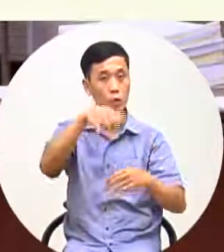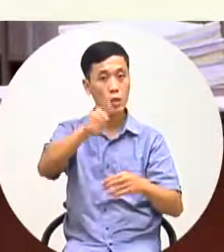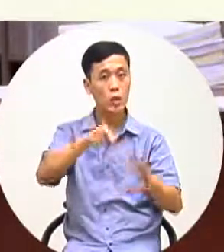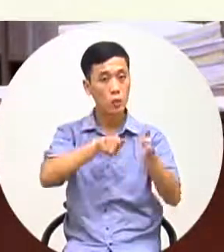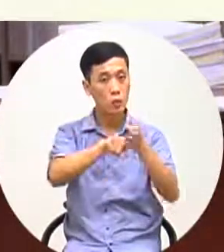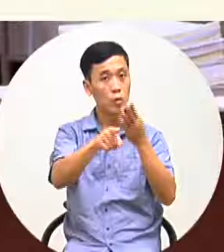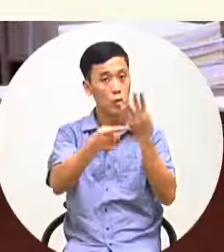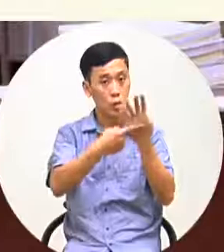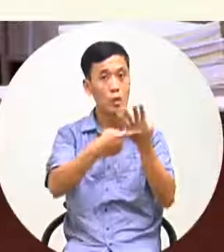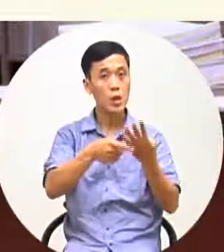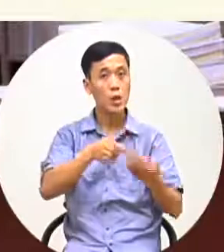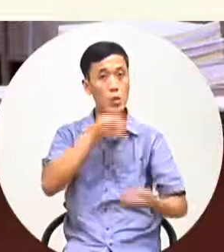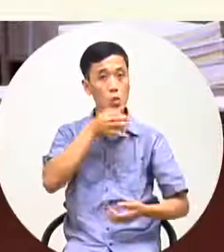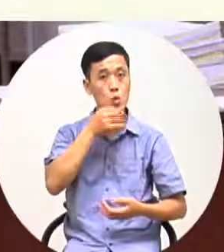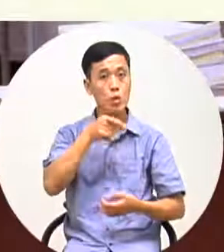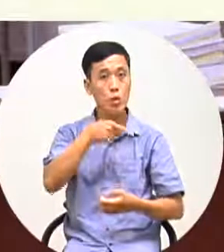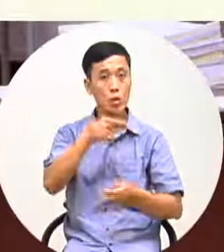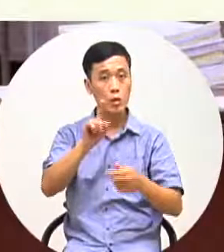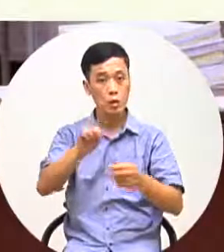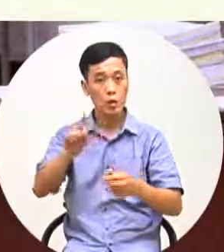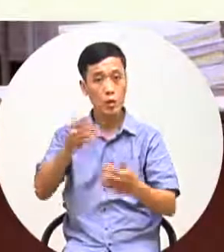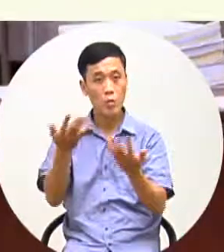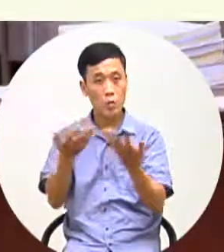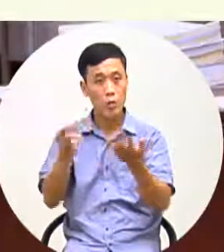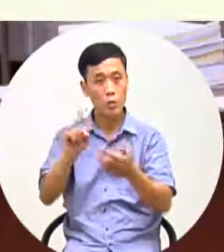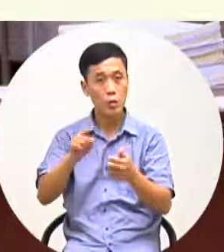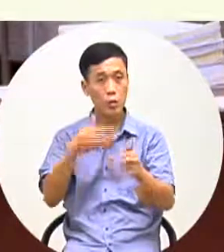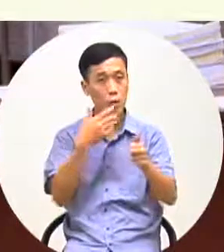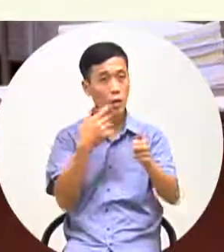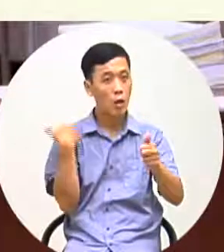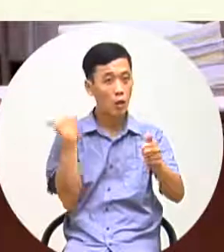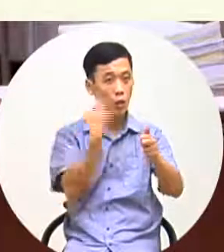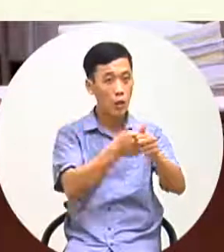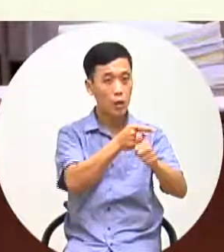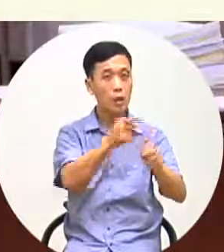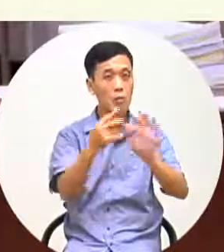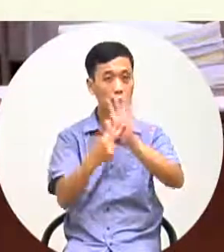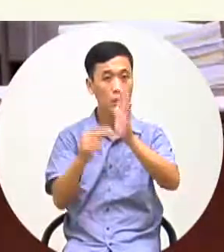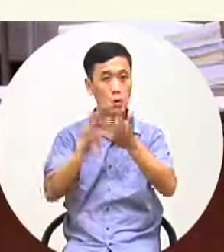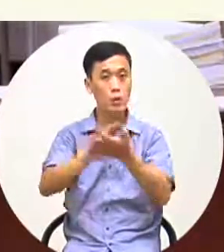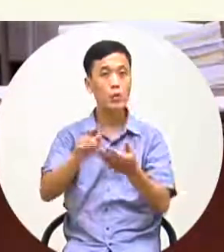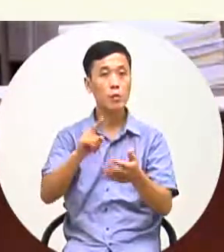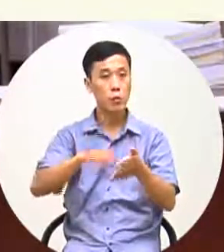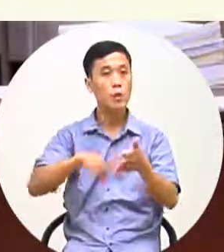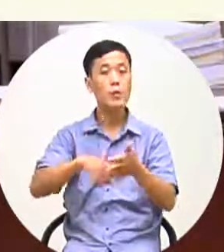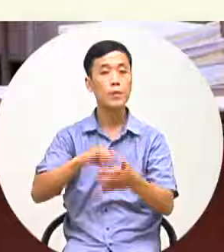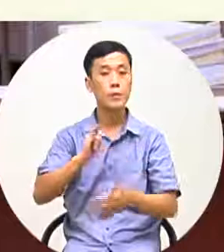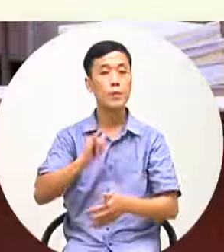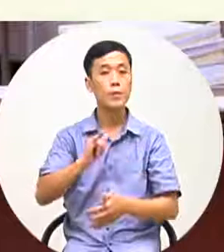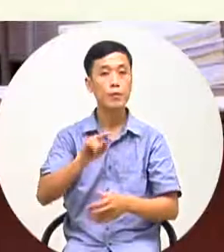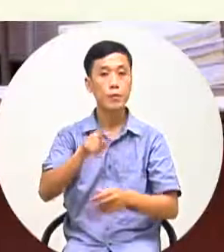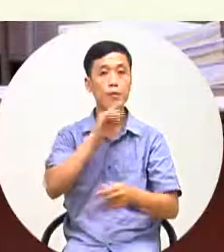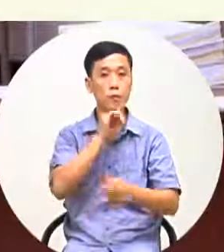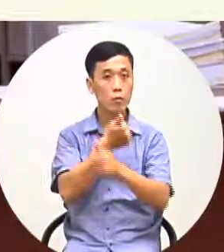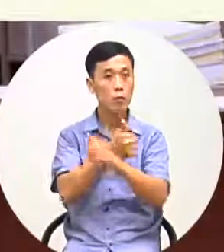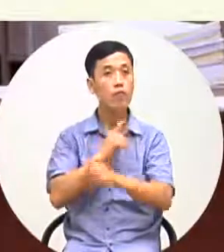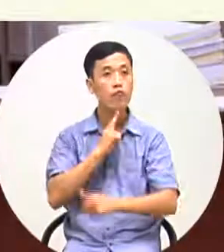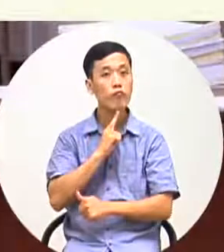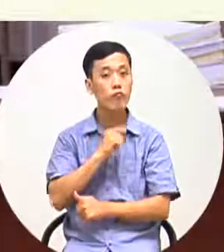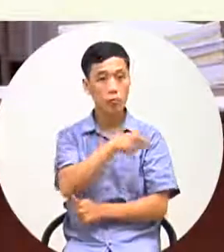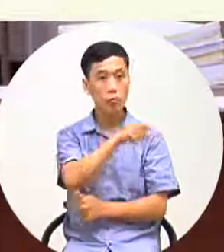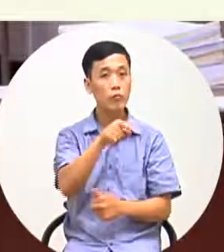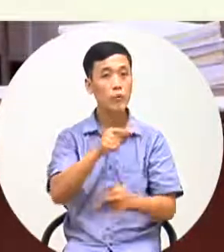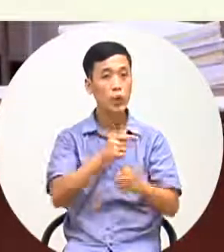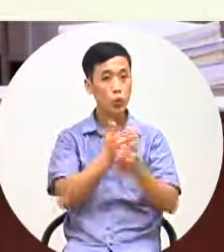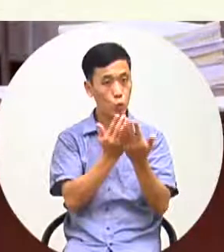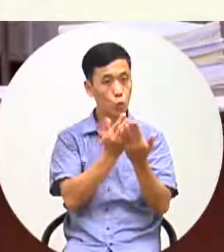上都可以容易去做简单些解决的呀。但是，这就是伊的经验嘛，哦、啊，伊的伊精学力有够，好、哦，所以伊尽量